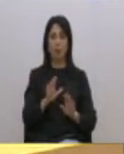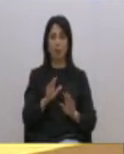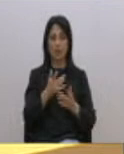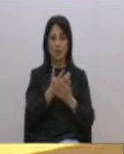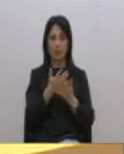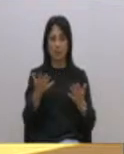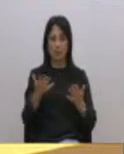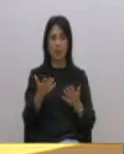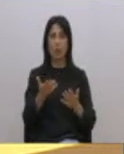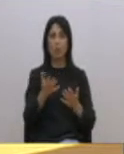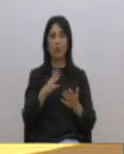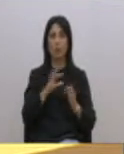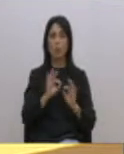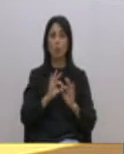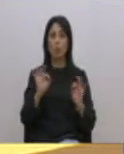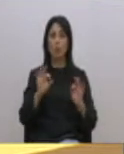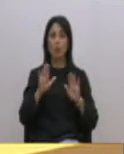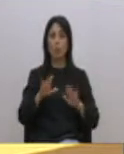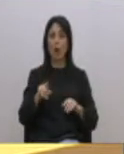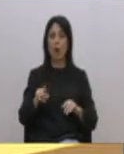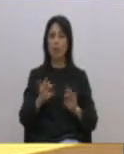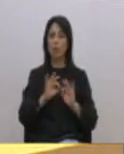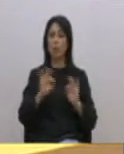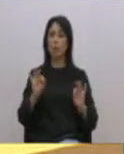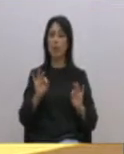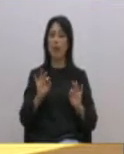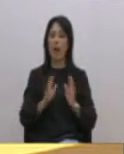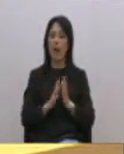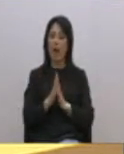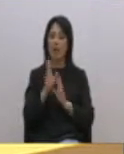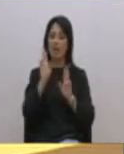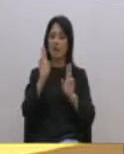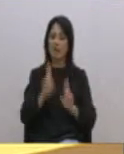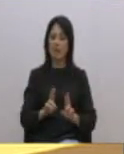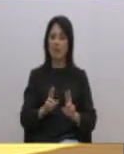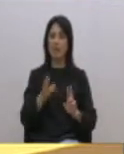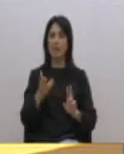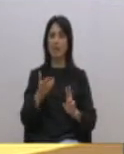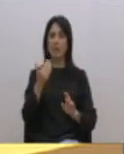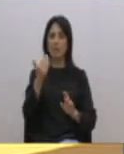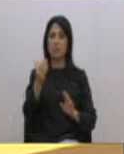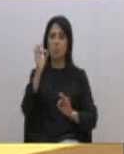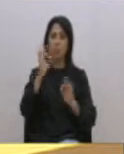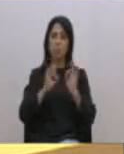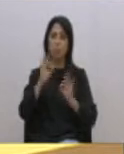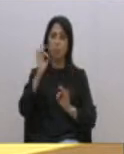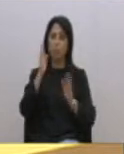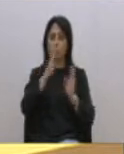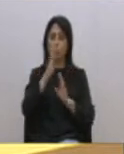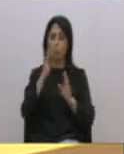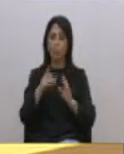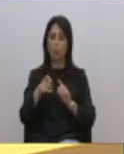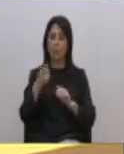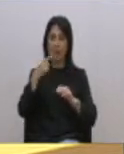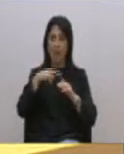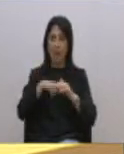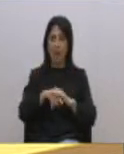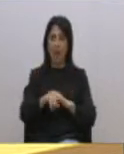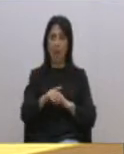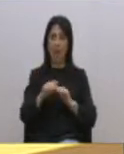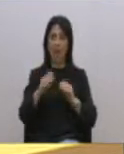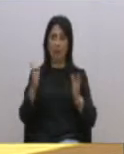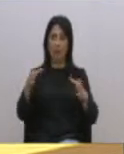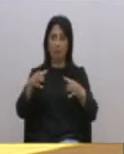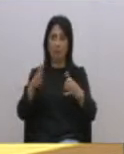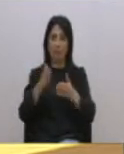პროდუქტები, რომელიც უნიკალურ ადგილას, უნიკალური წარმოების წესით, იმ ბუნებრივ კლიმატური მოცემულობიდან გამომდინარე